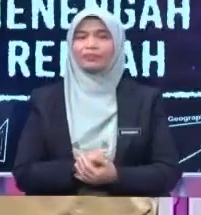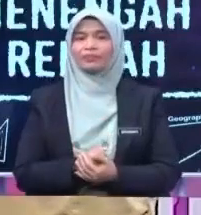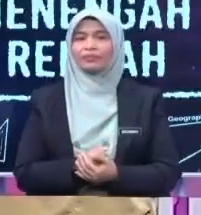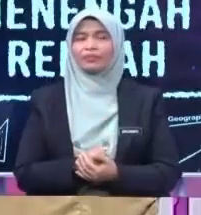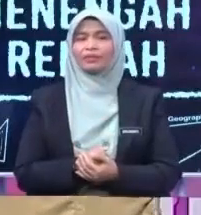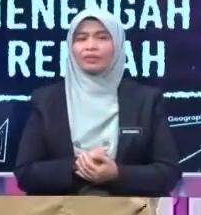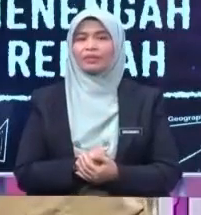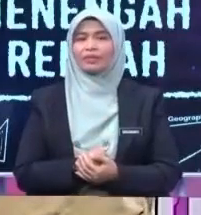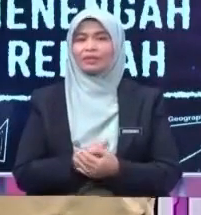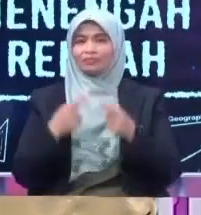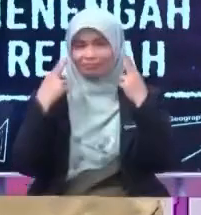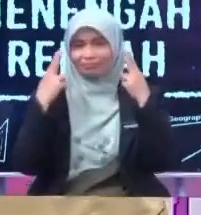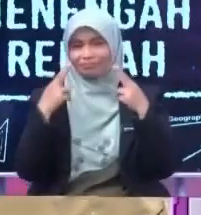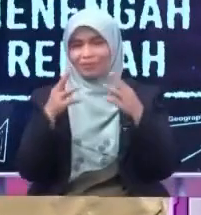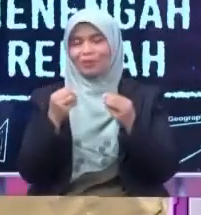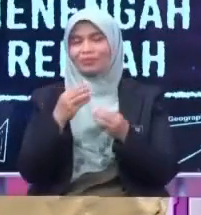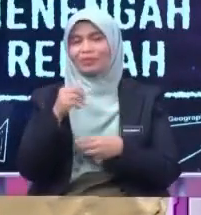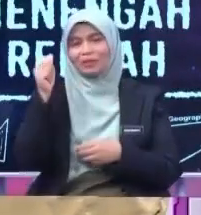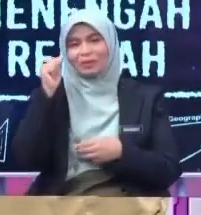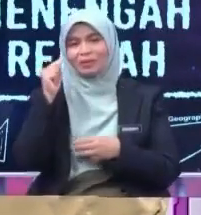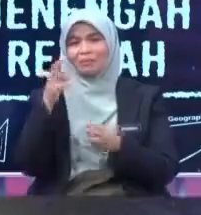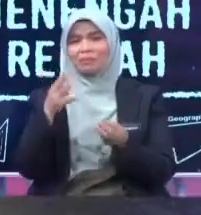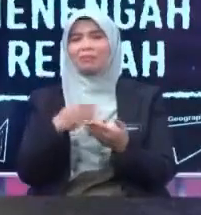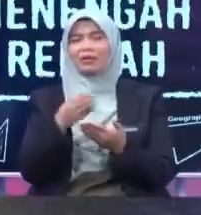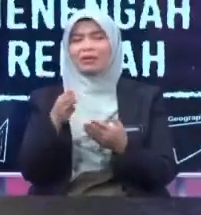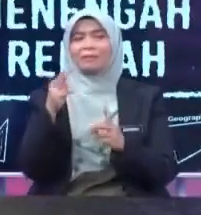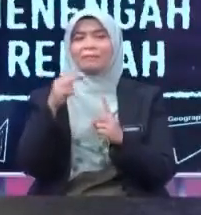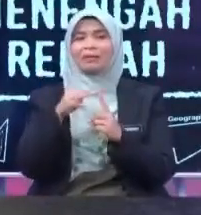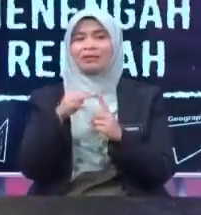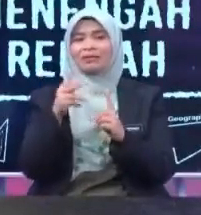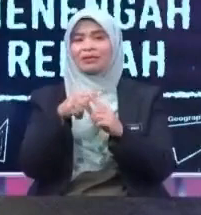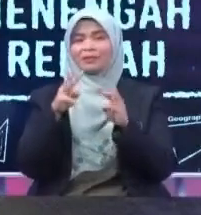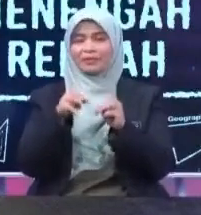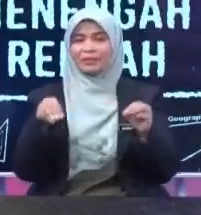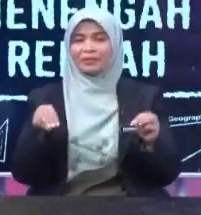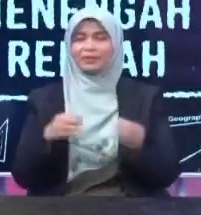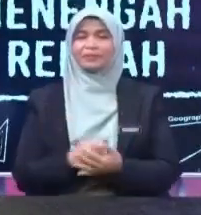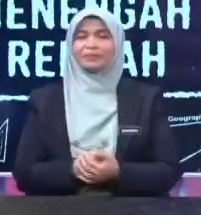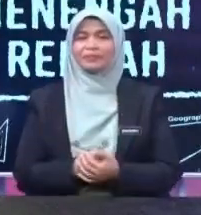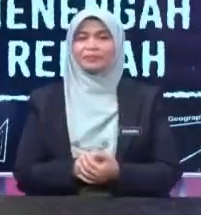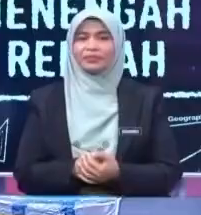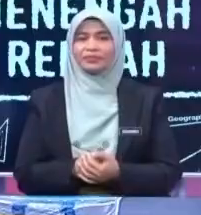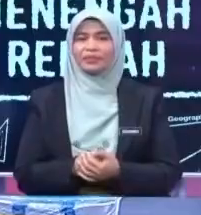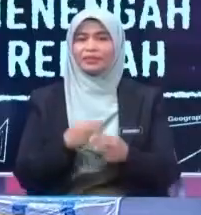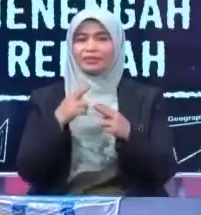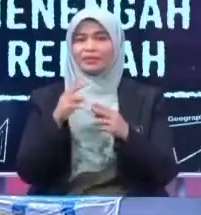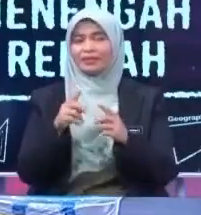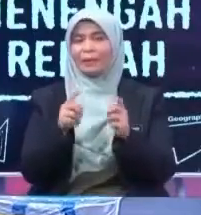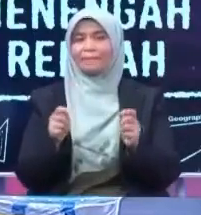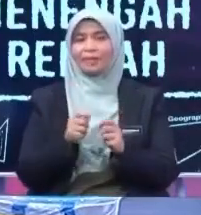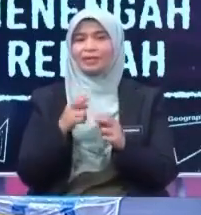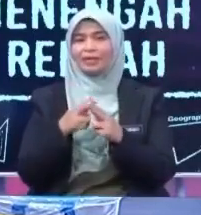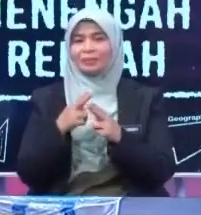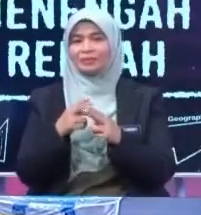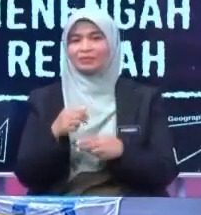Ustazah nak minta Aiman tolong lekatkan ya. Kita bagi markah kepada murid-murid kita. Ya, markah kepada murid-murid. Okey. Di ruangan nama masing-masing tu. Baik,